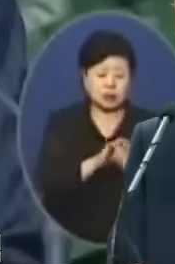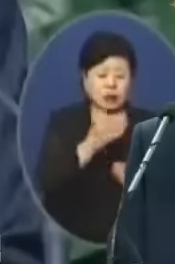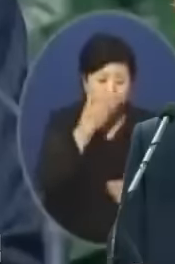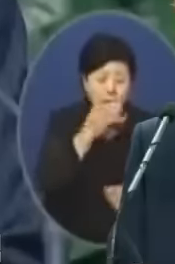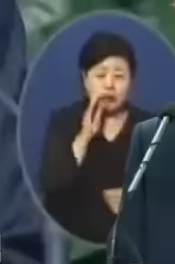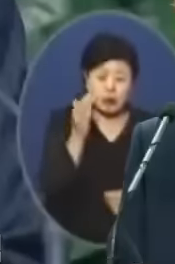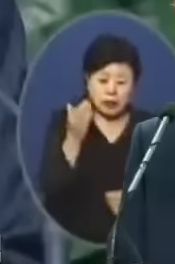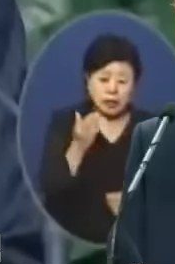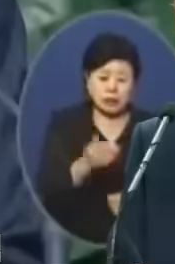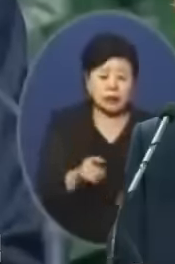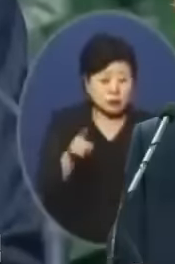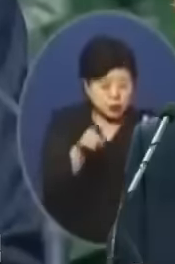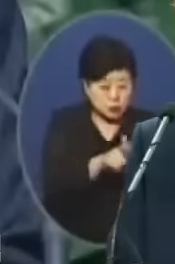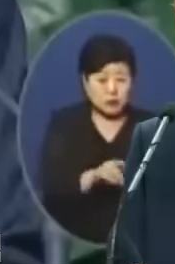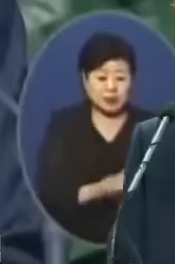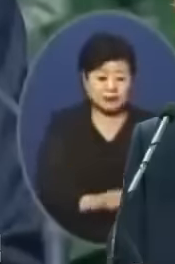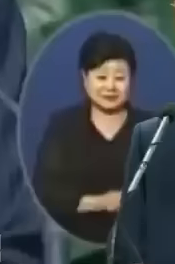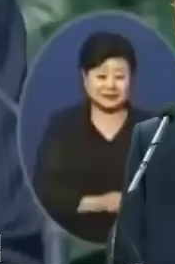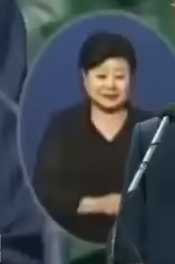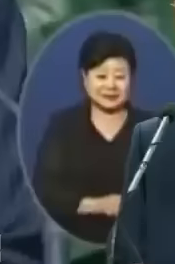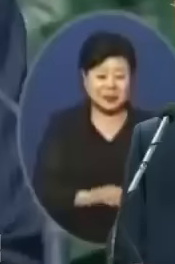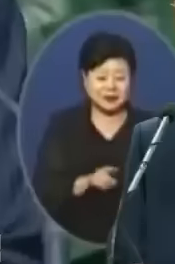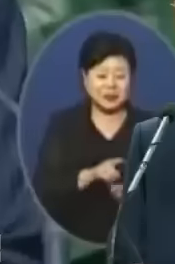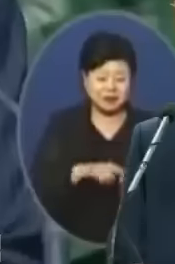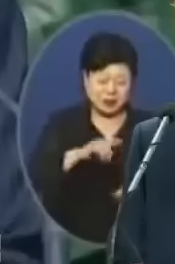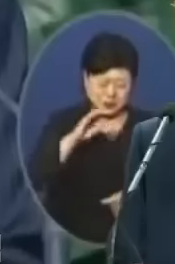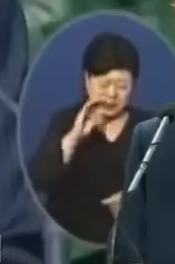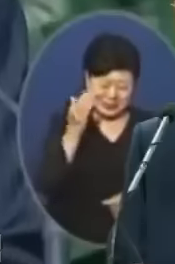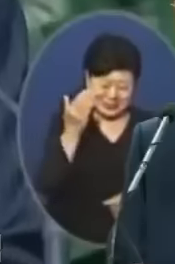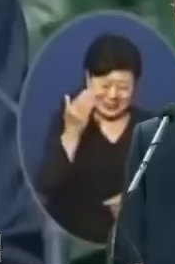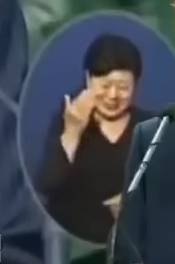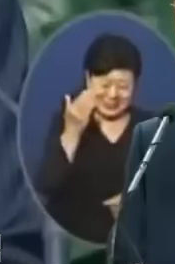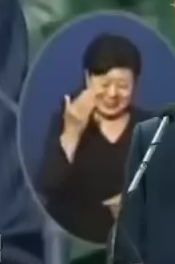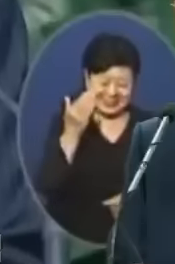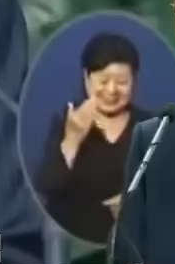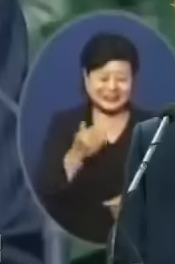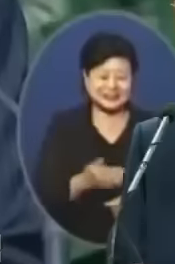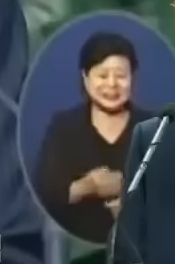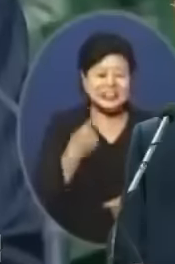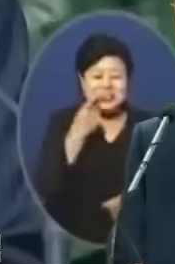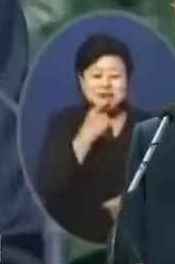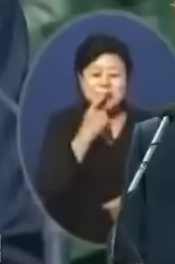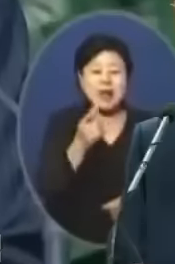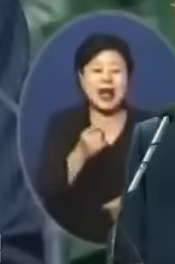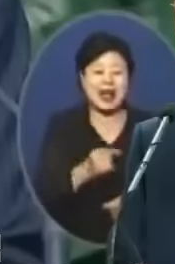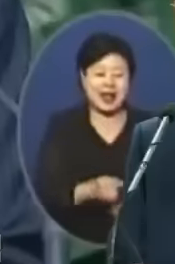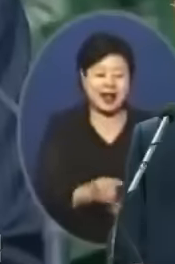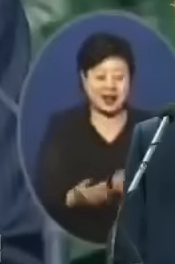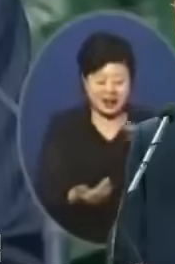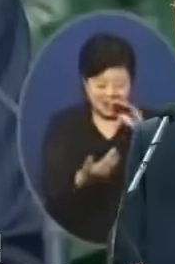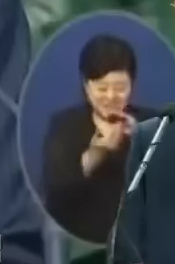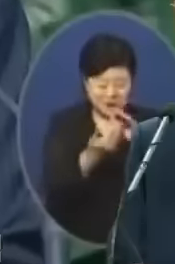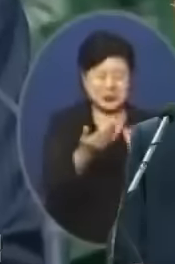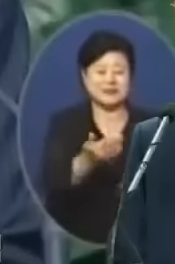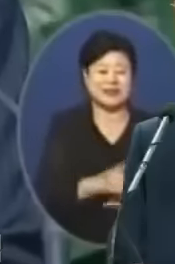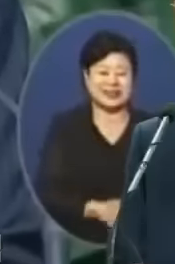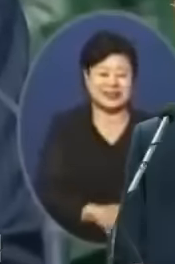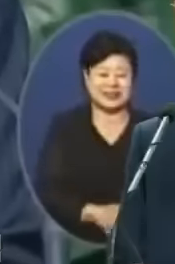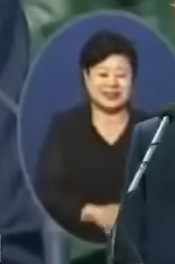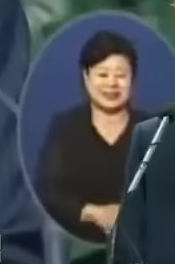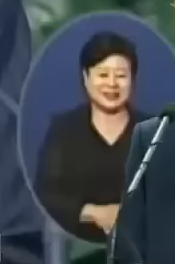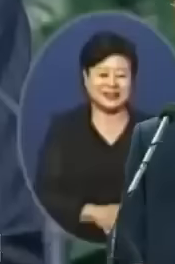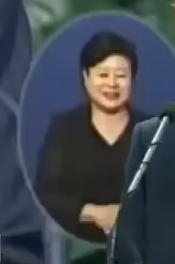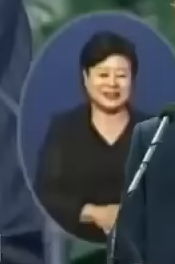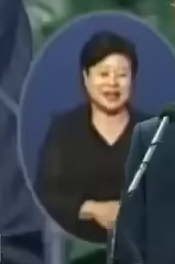있다. 믿습니다. 그러면 내 믿은 대로 될지어다. 여러분 입술로 말한 것이 이루어지는 것입니다.